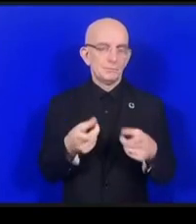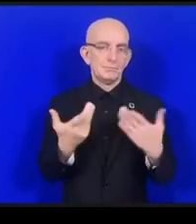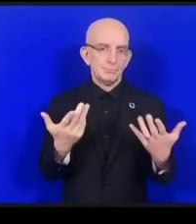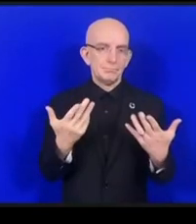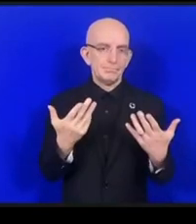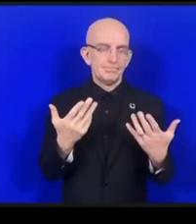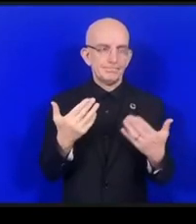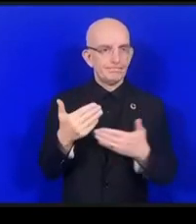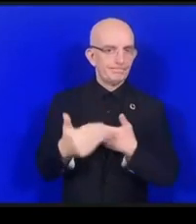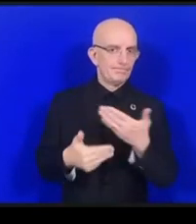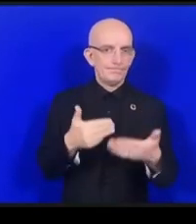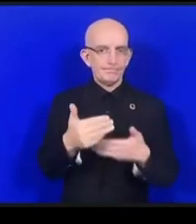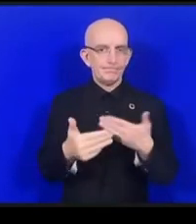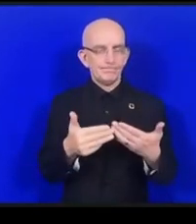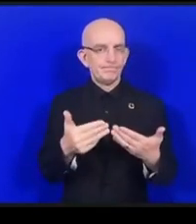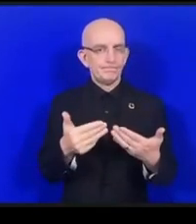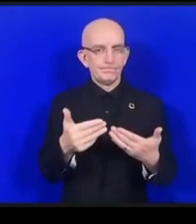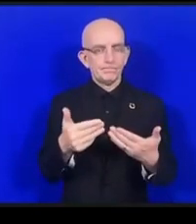также